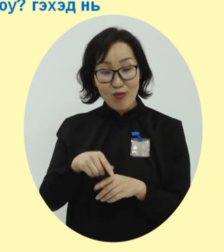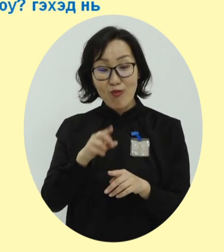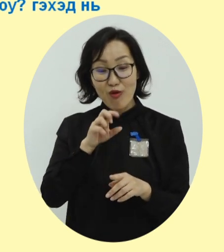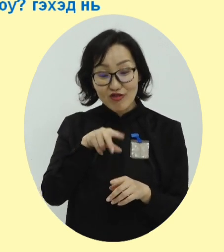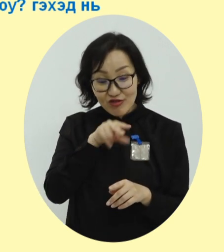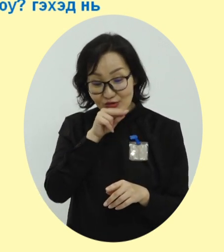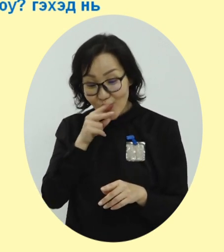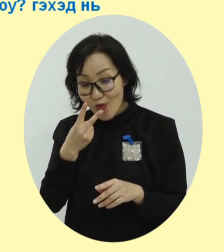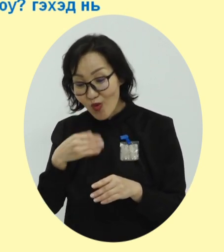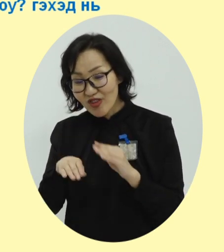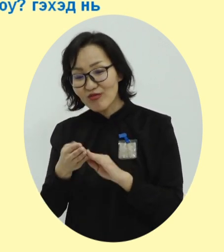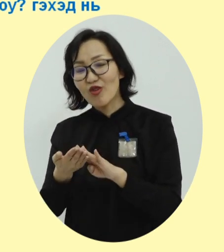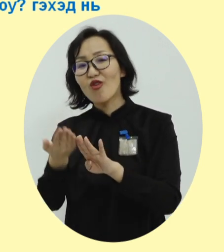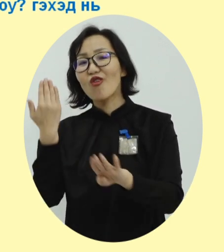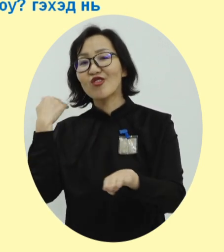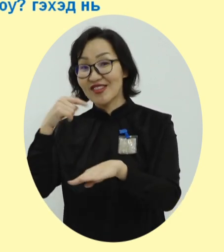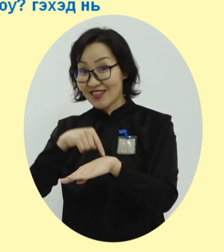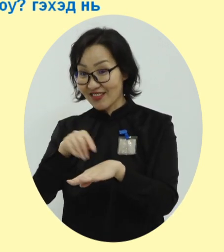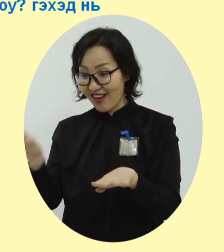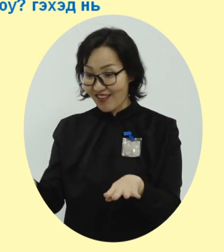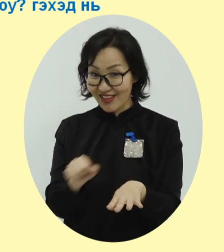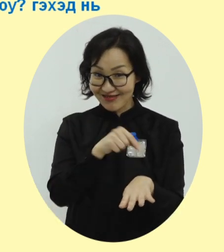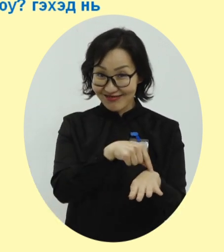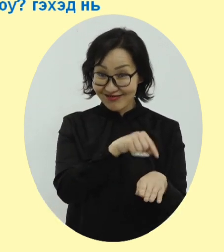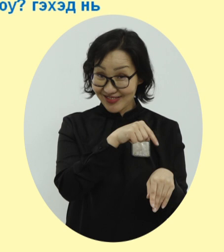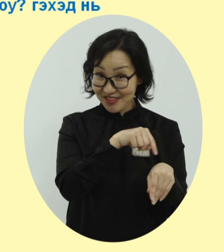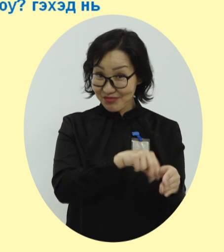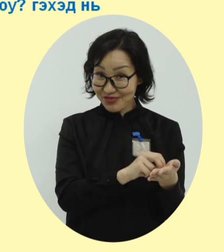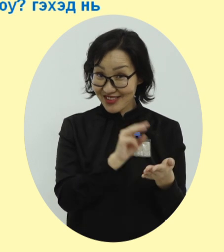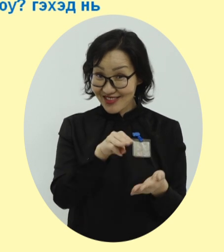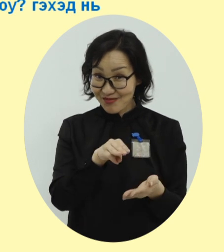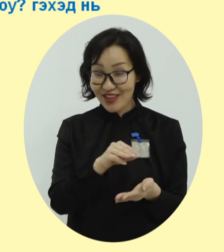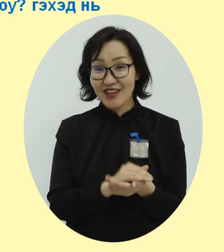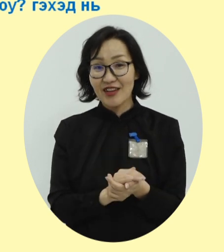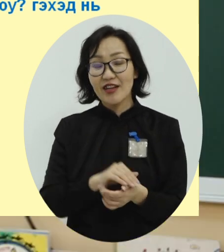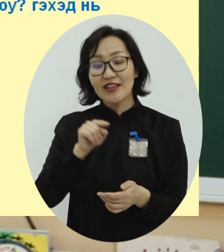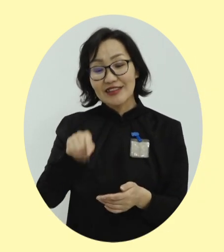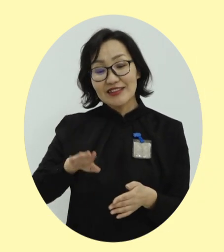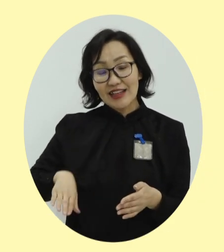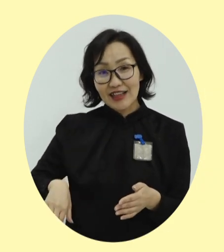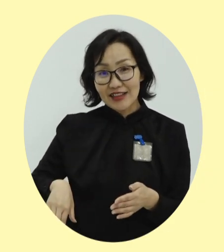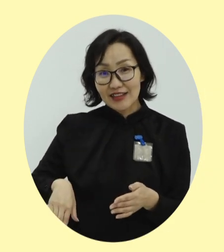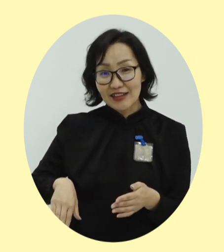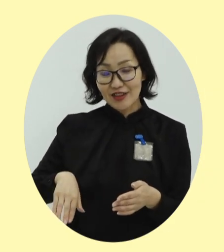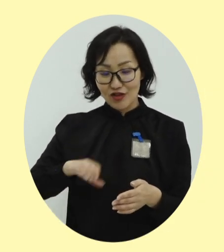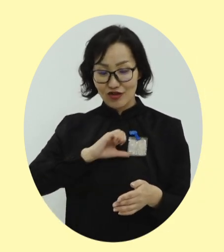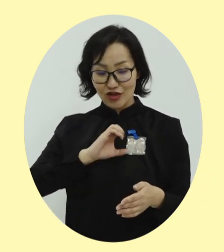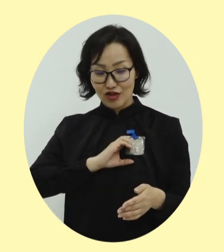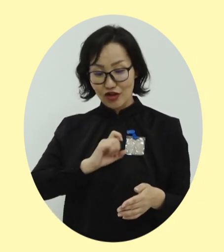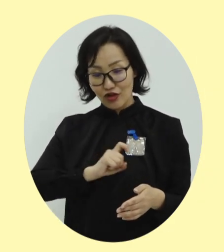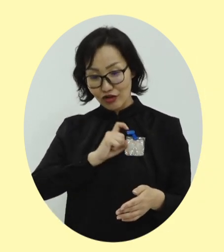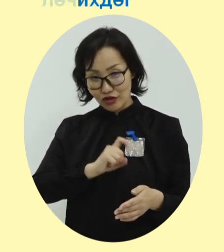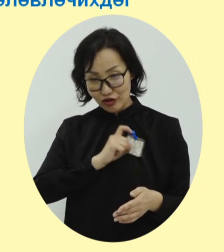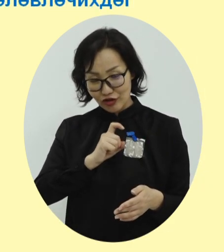болсон үйл явдлууд учраас бүгдийг өнгөрсөн цагт биччээ. За, дараагийн харъя. Өөрийн сэтгэл